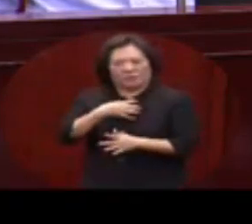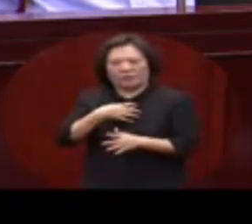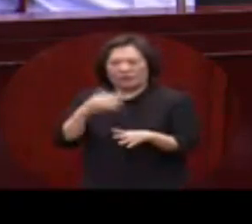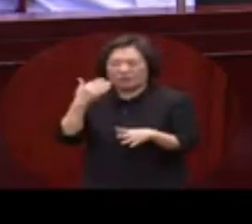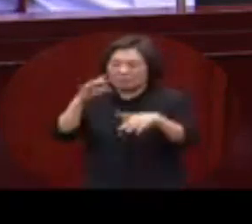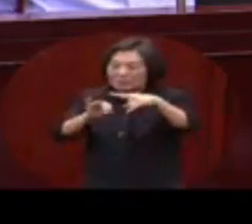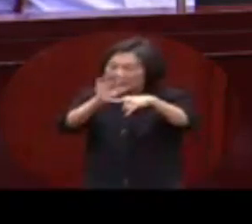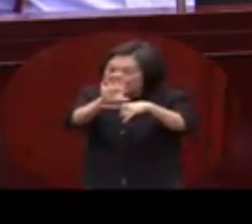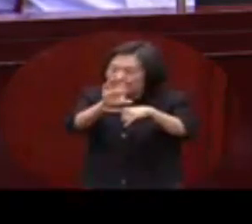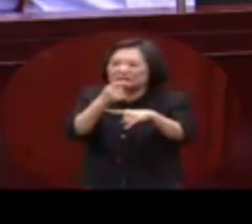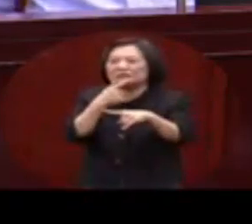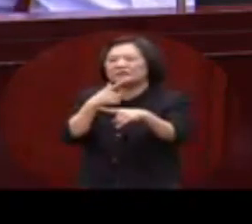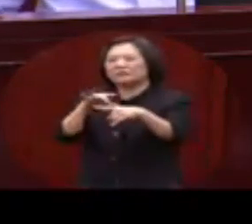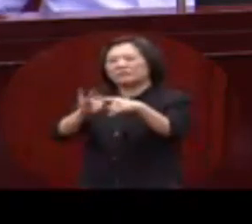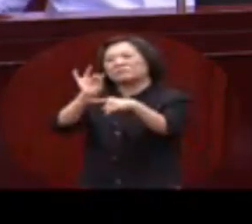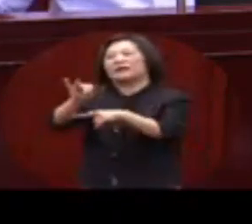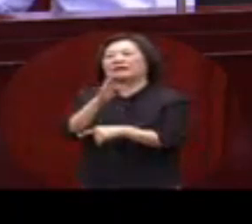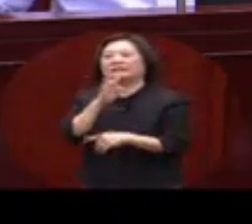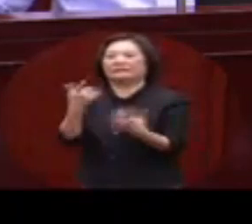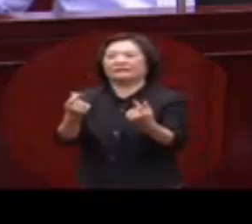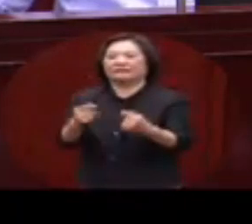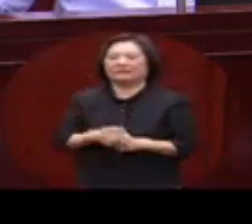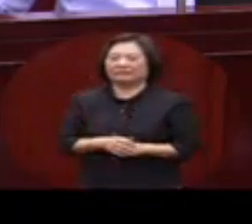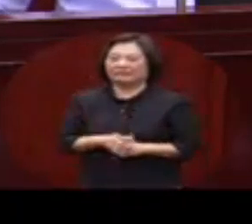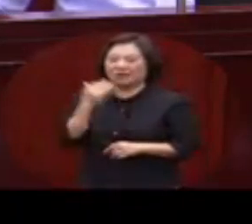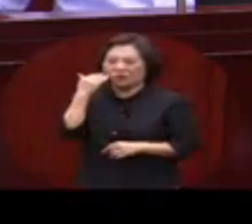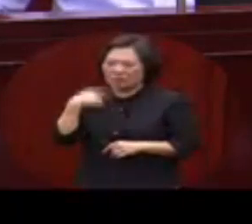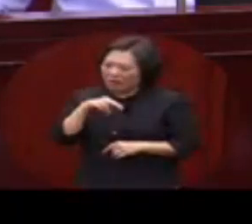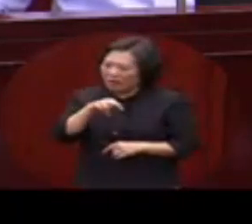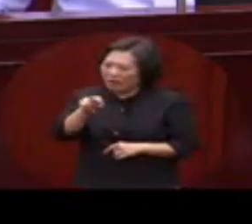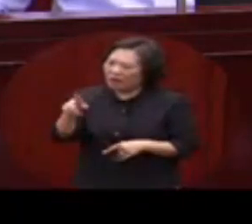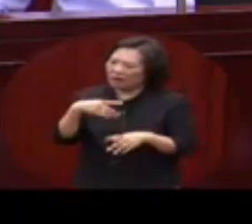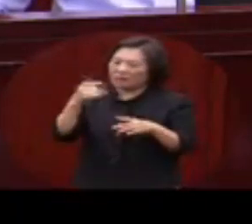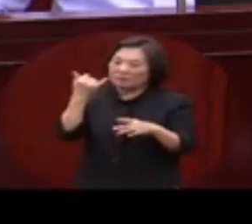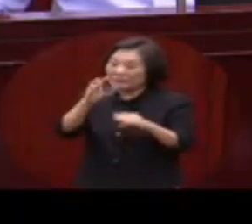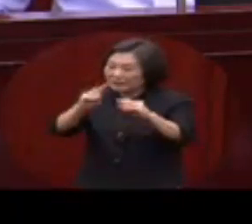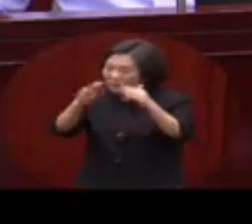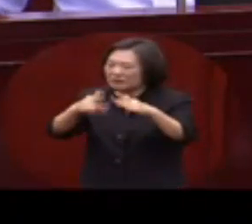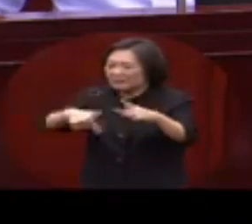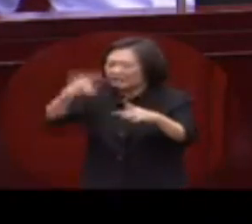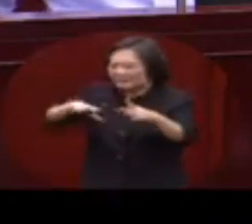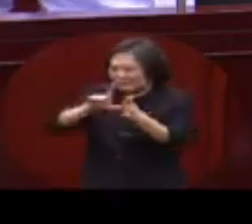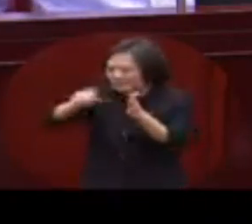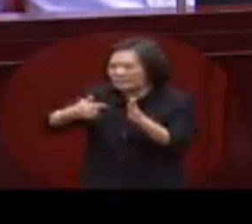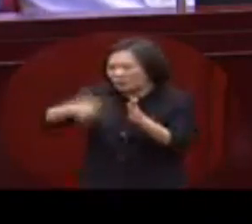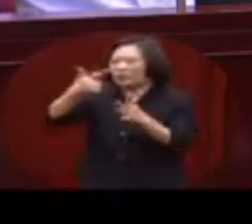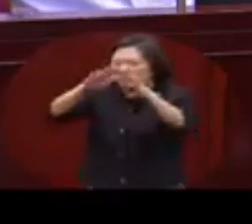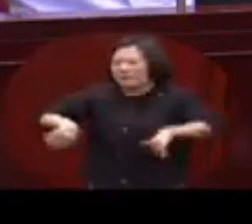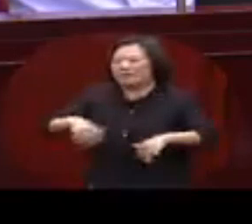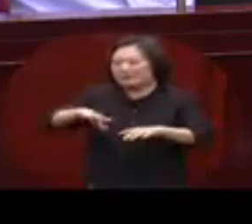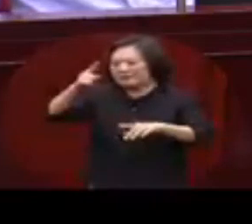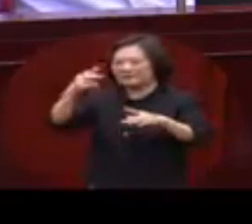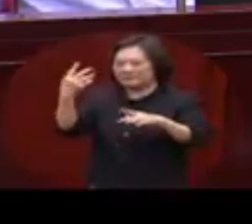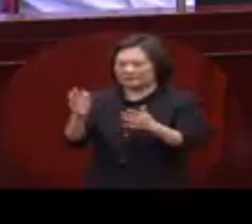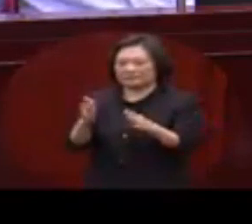90% 的我们就比照 100% 的处理，意思就是说政府会用更大的执行力来处理这个都更的问题。所以这个168专案我们在